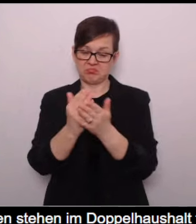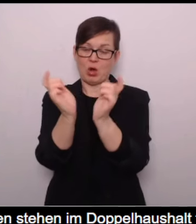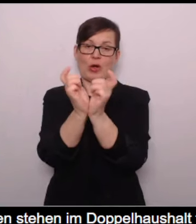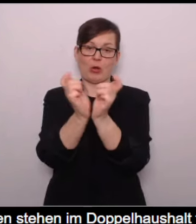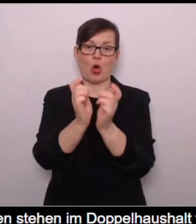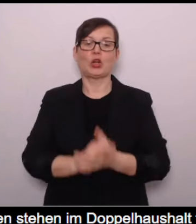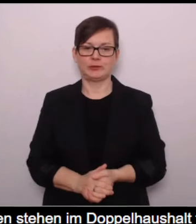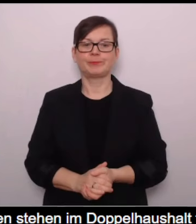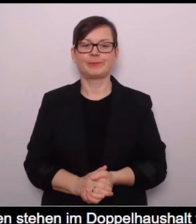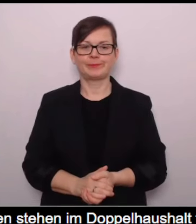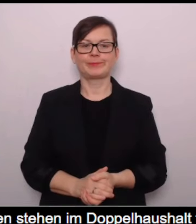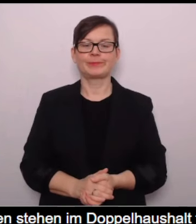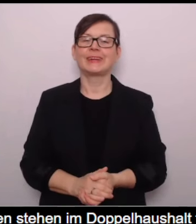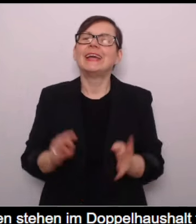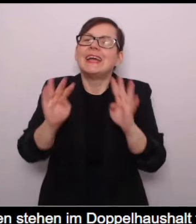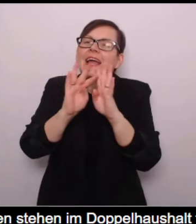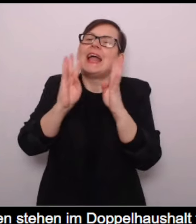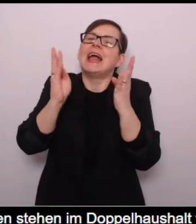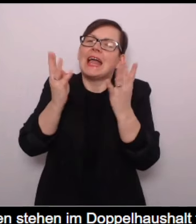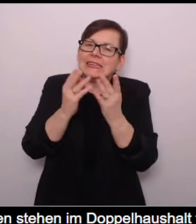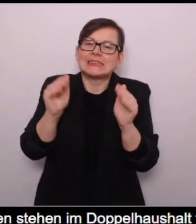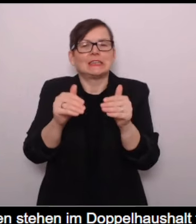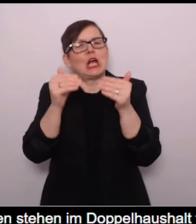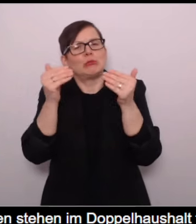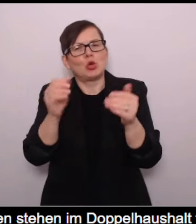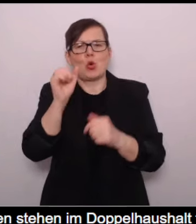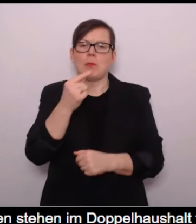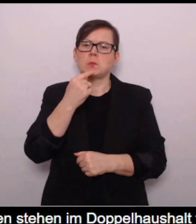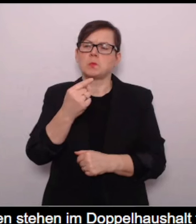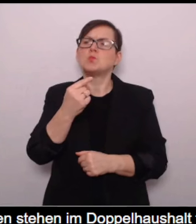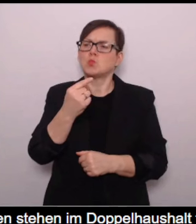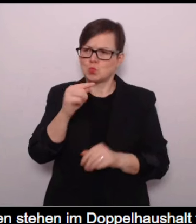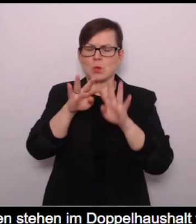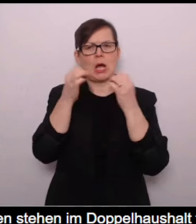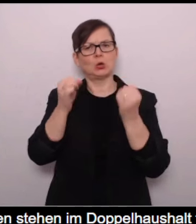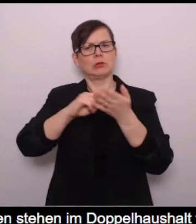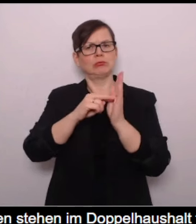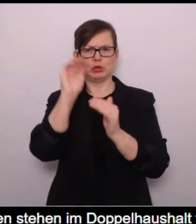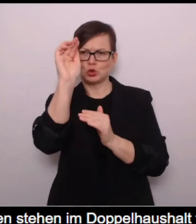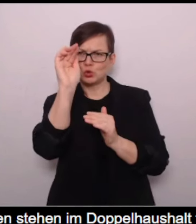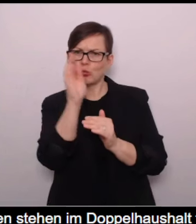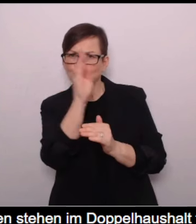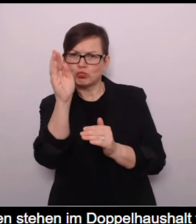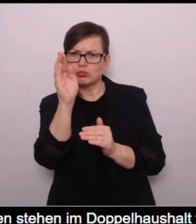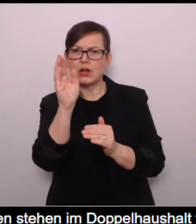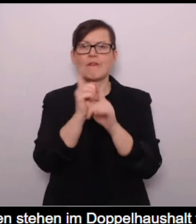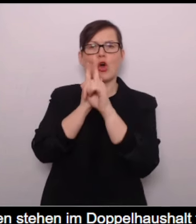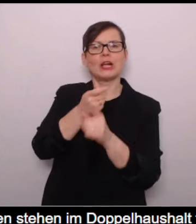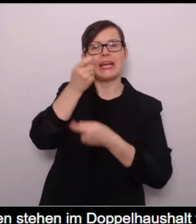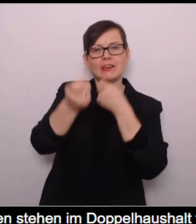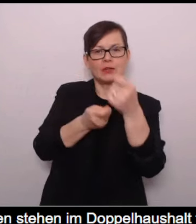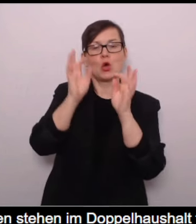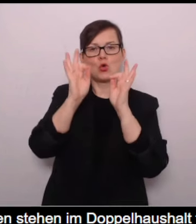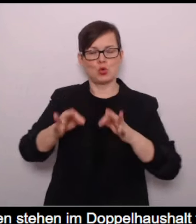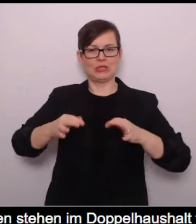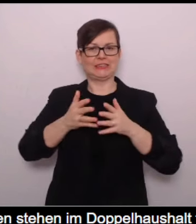erhöht auf rund 216 Millionen, so viel wie nie. Insgesamt kann man so